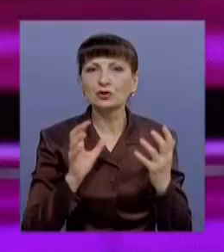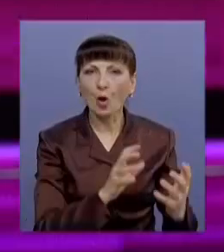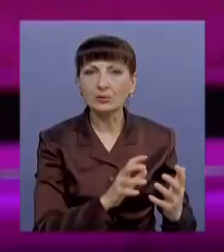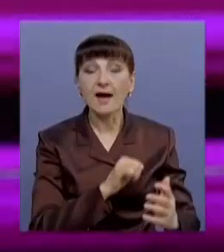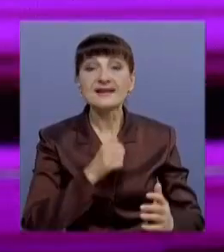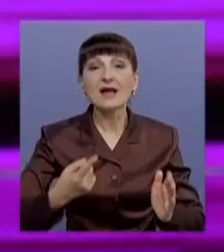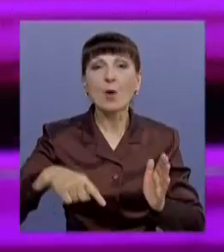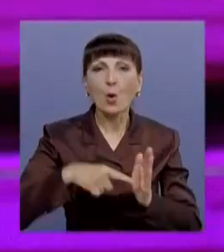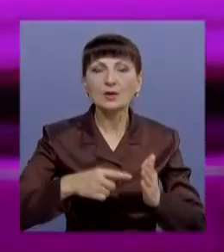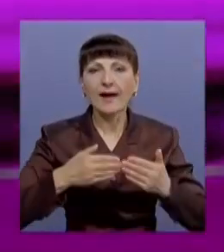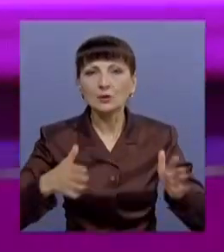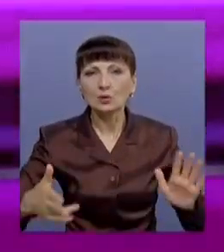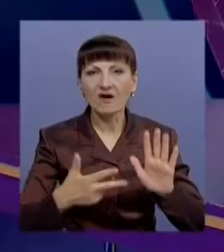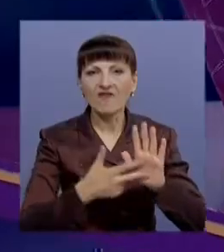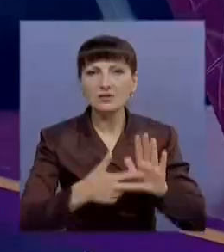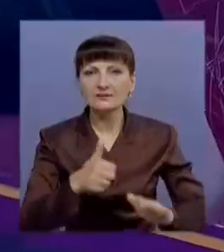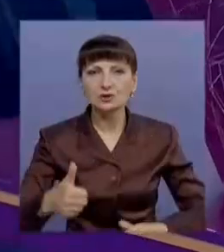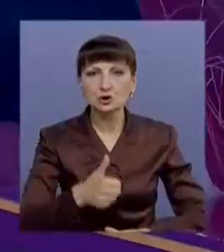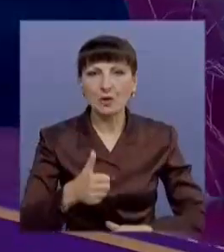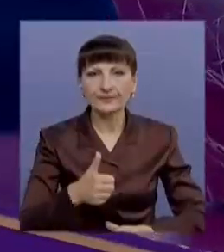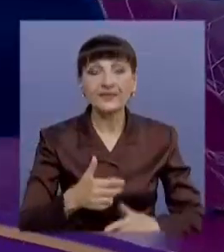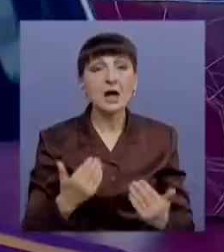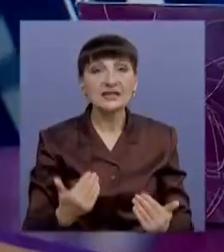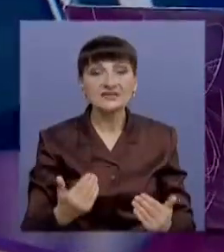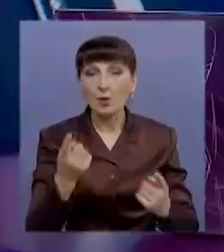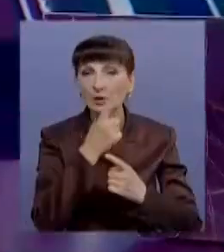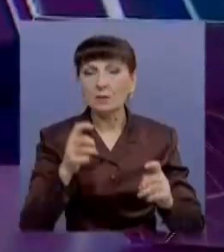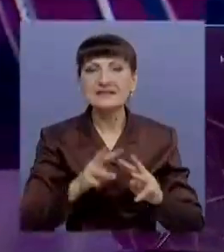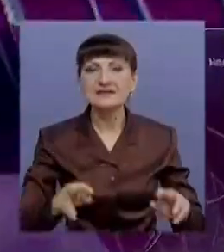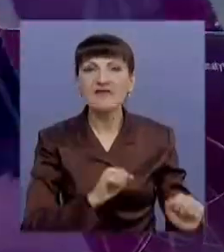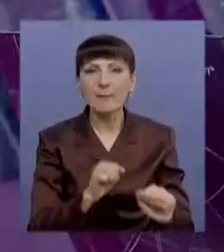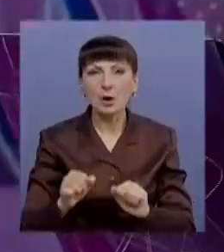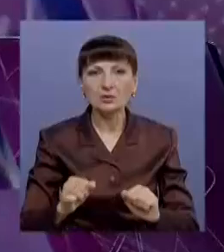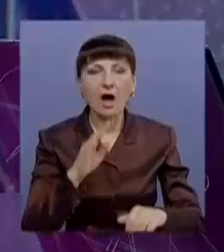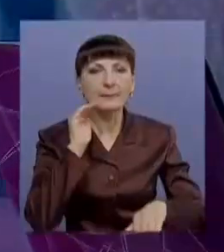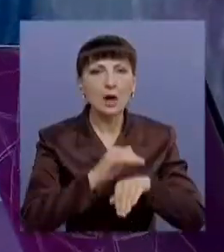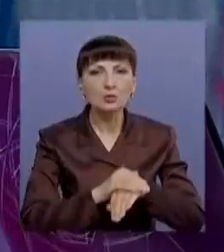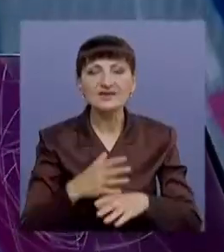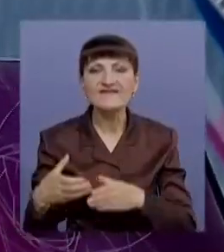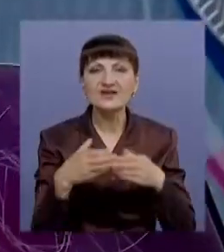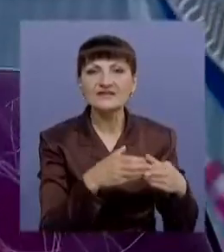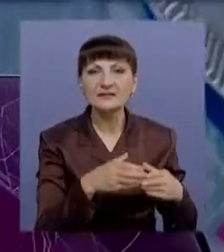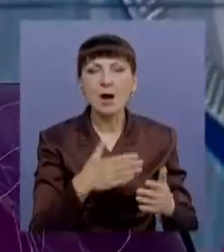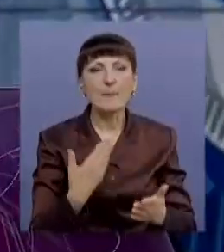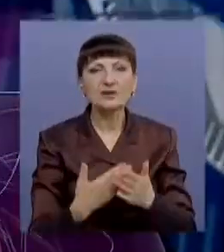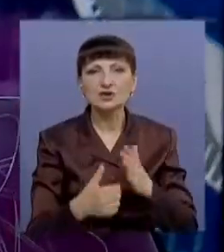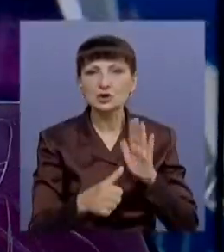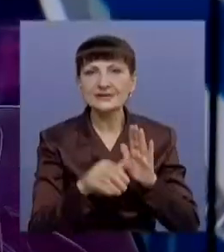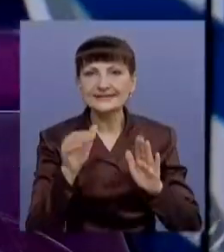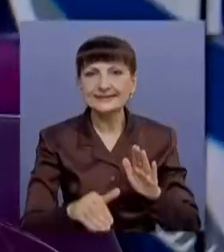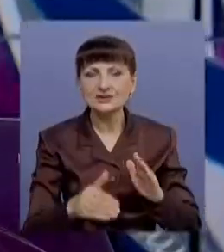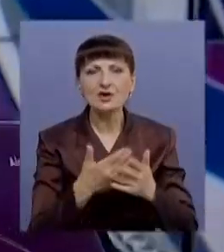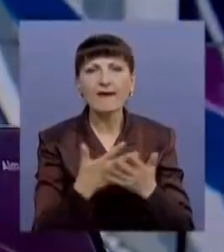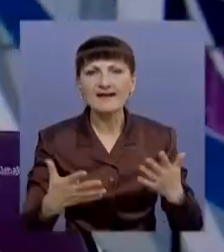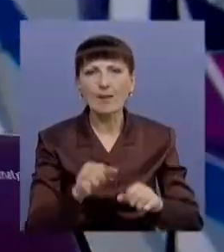сам город откроют в 8 часов. На сегодня, по данным Минобороны, обнаружено и вывезено из Арыси почти 6 тысяч